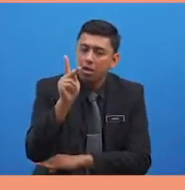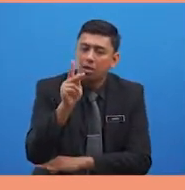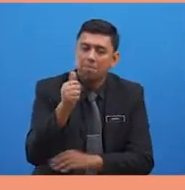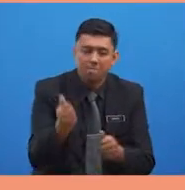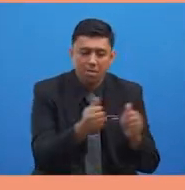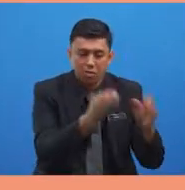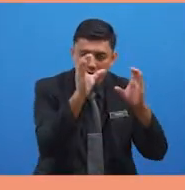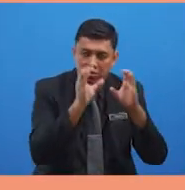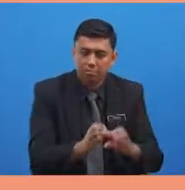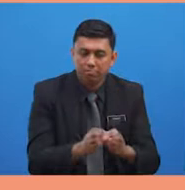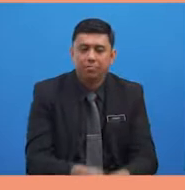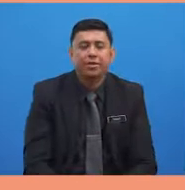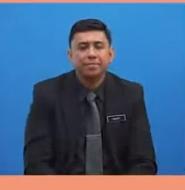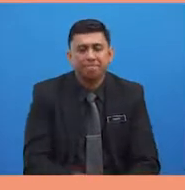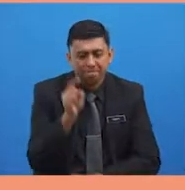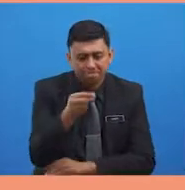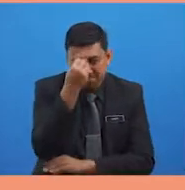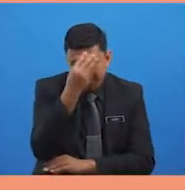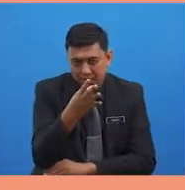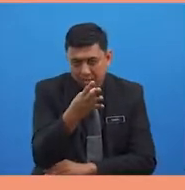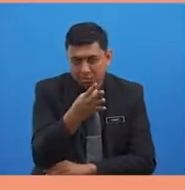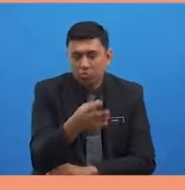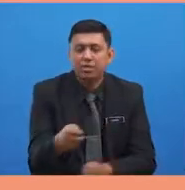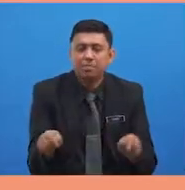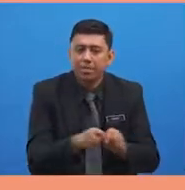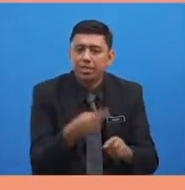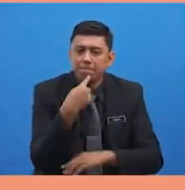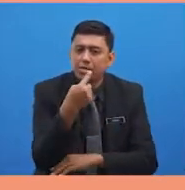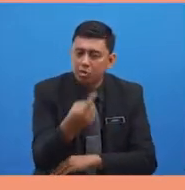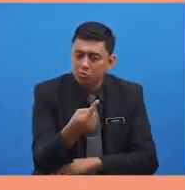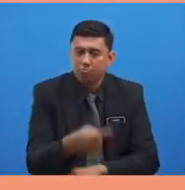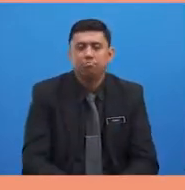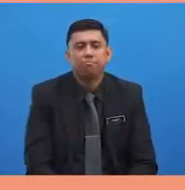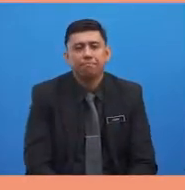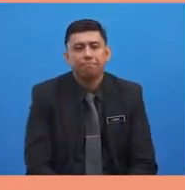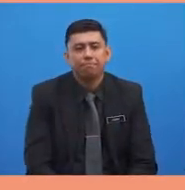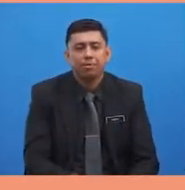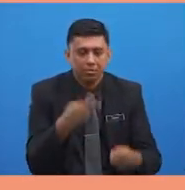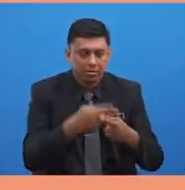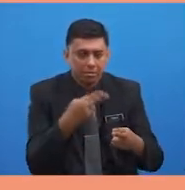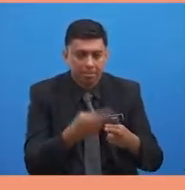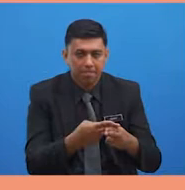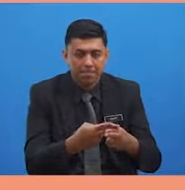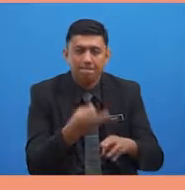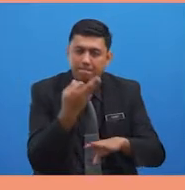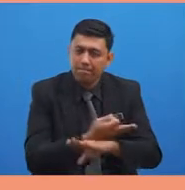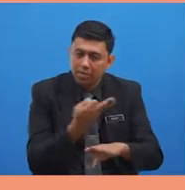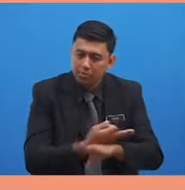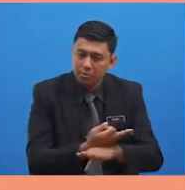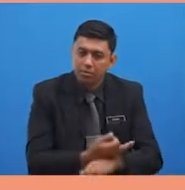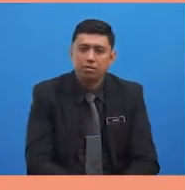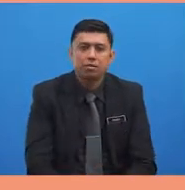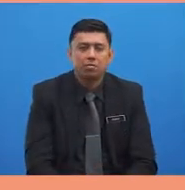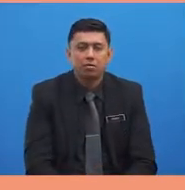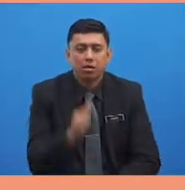ia perlu diisytiharkan seperti berikut. Namakan function, setkan